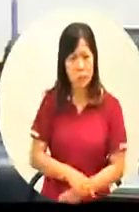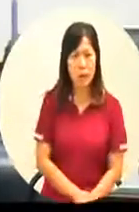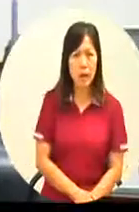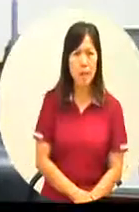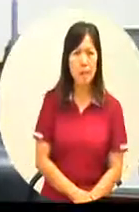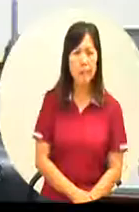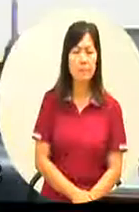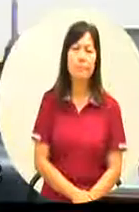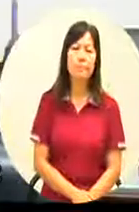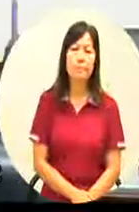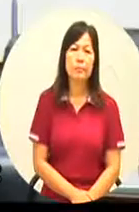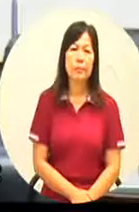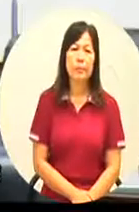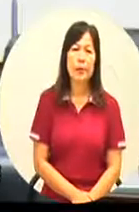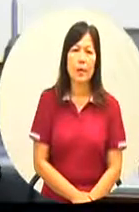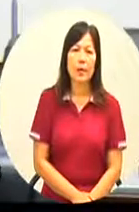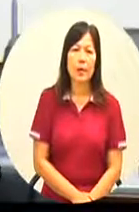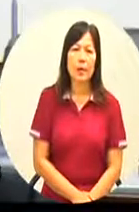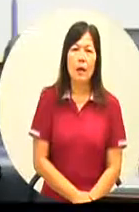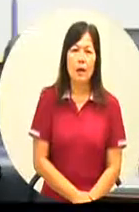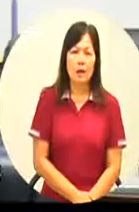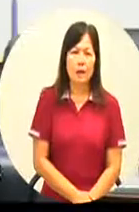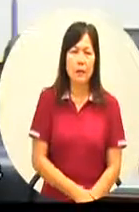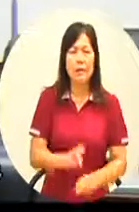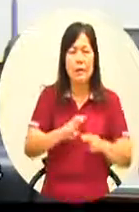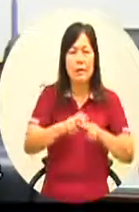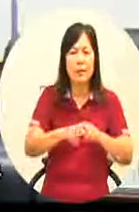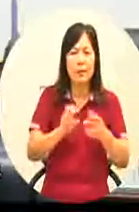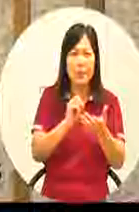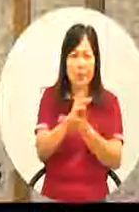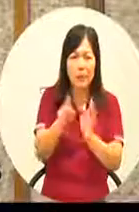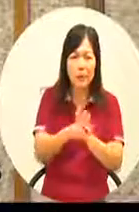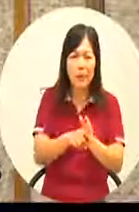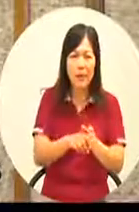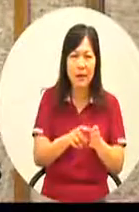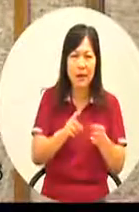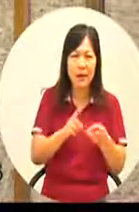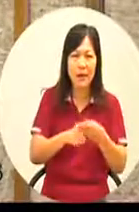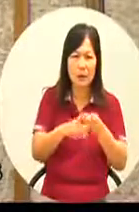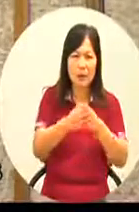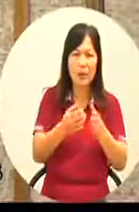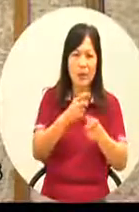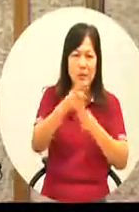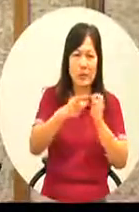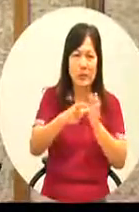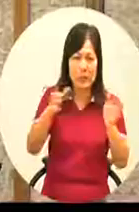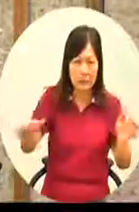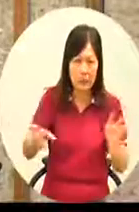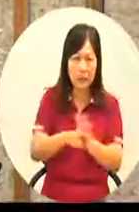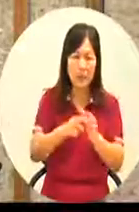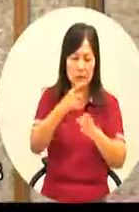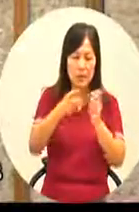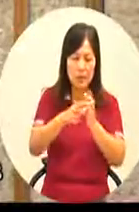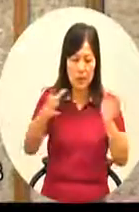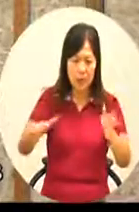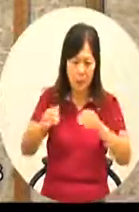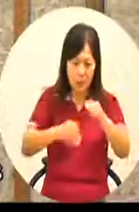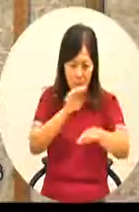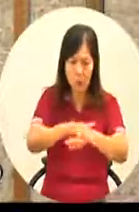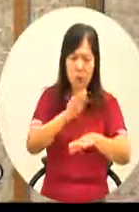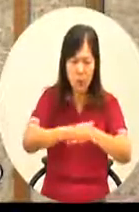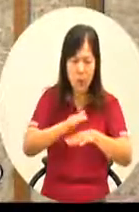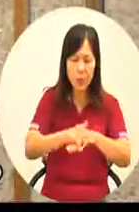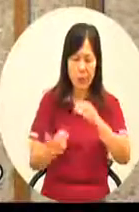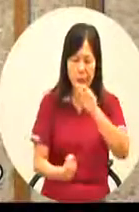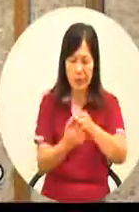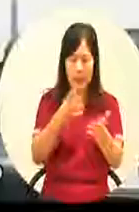长你听谁？ 因为报告好，主要是因为我们这部分会在一年四次，是会在这一年之内都完成达到四次。